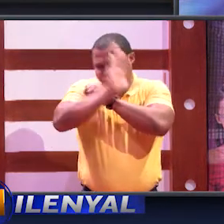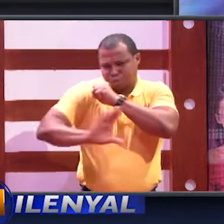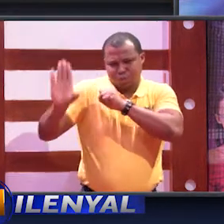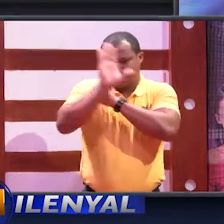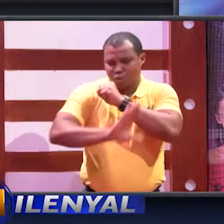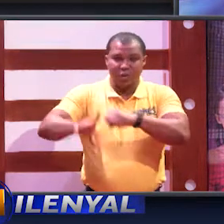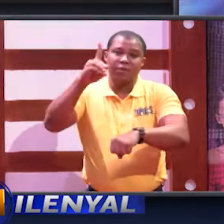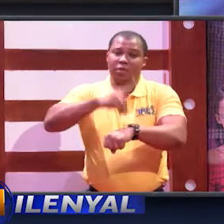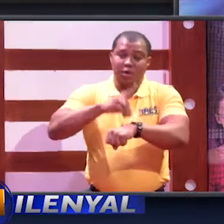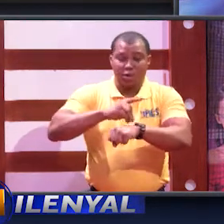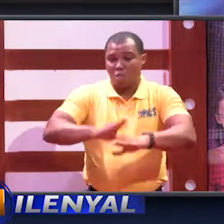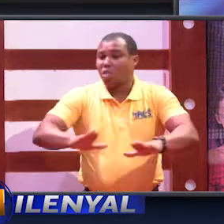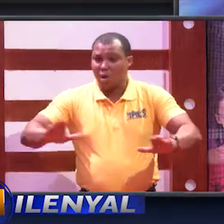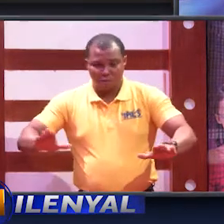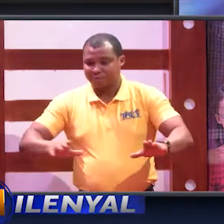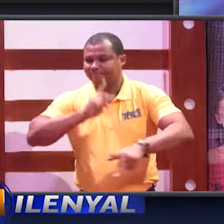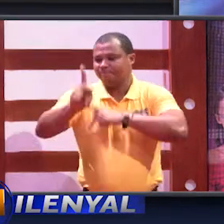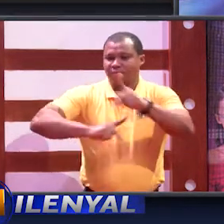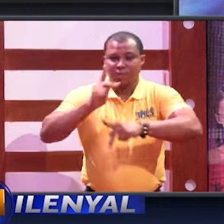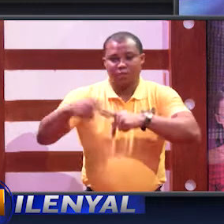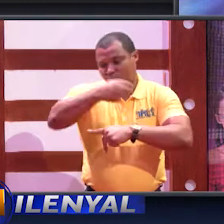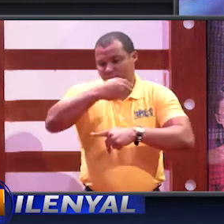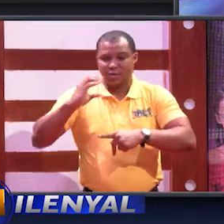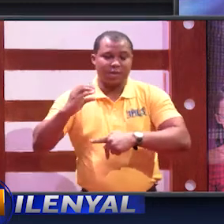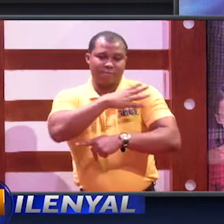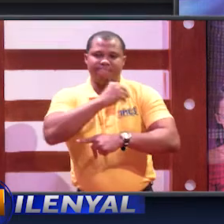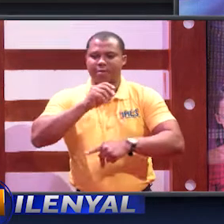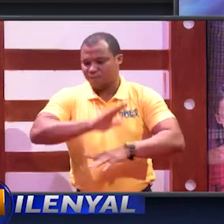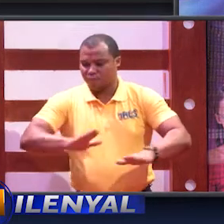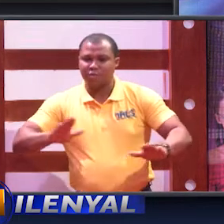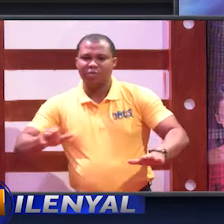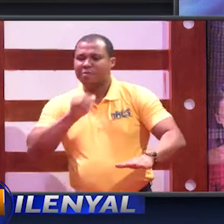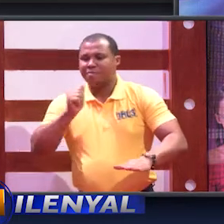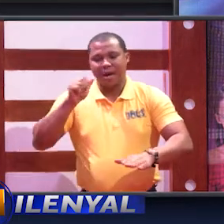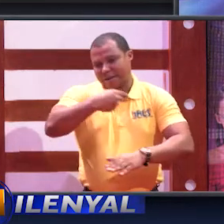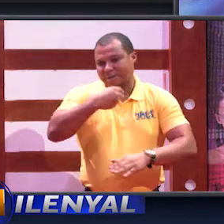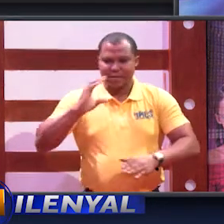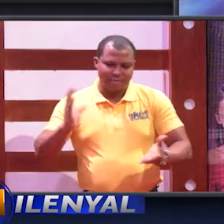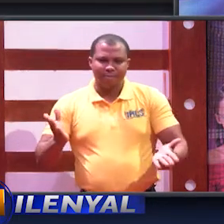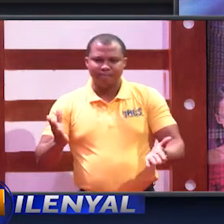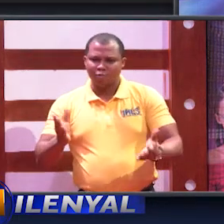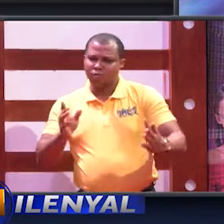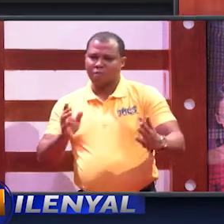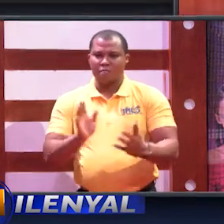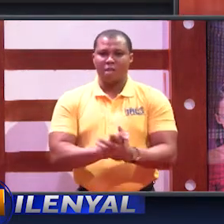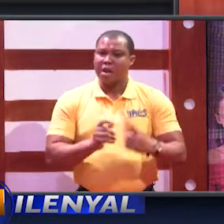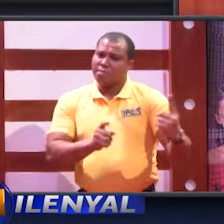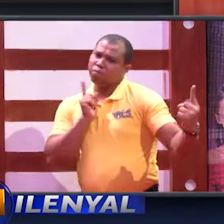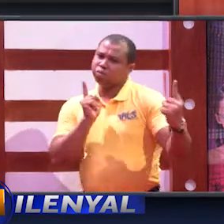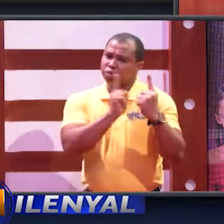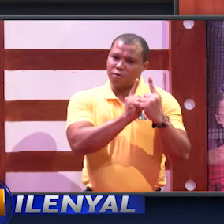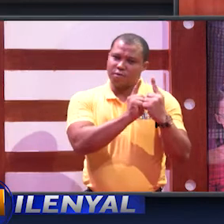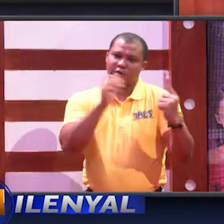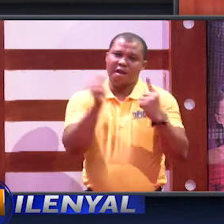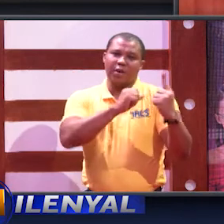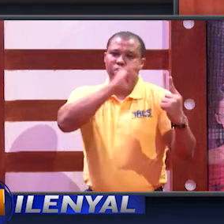monde, handicapé, tout le monde qui n'est pas handicapé. Et une fois que nous devinons avec l'idée de bon côté, donc, il était vraiment recevoir